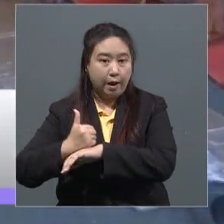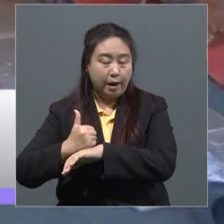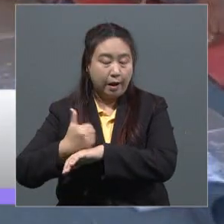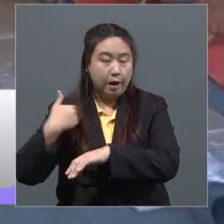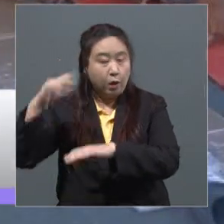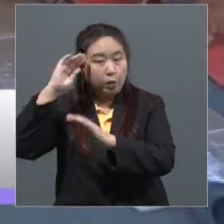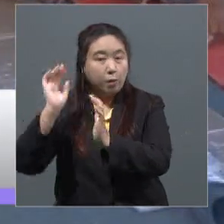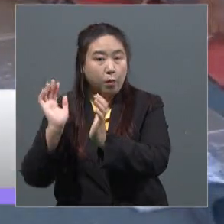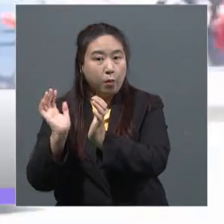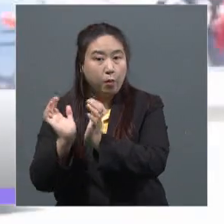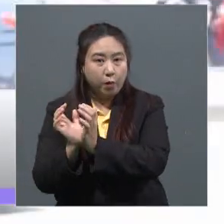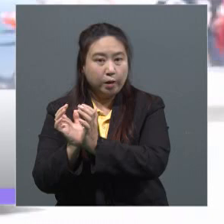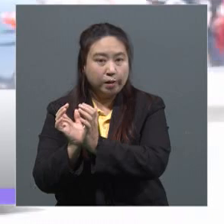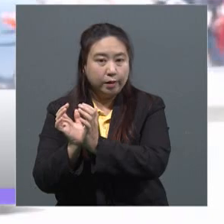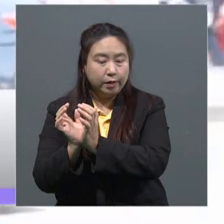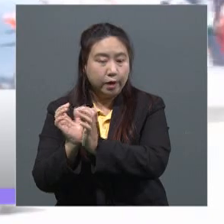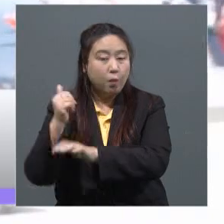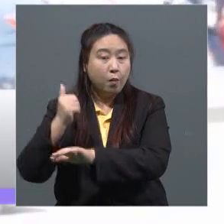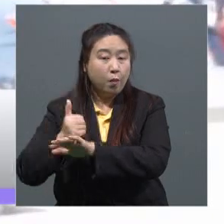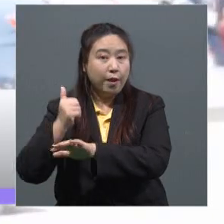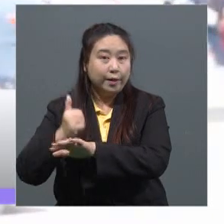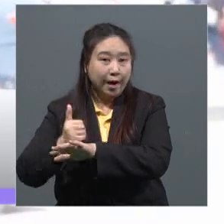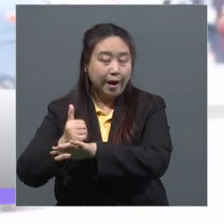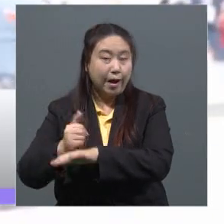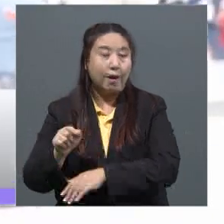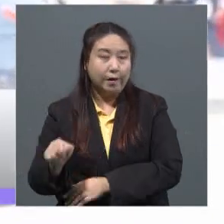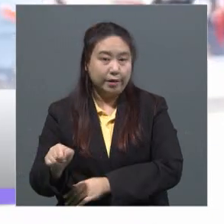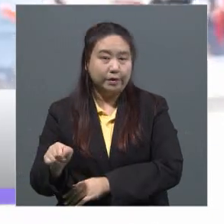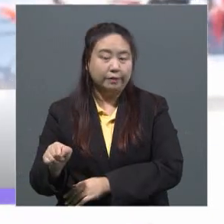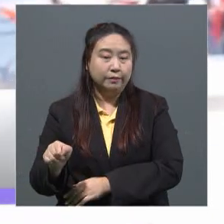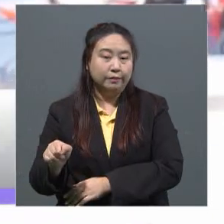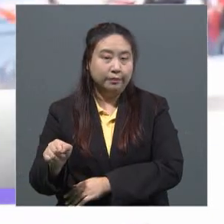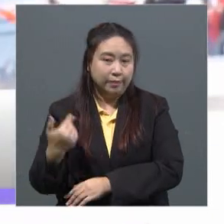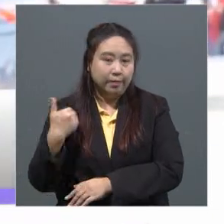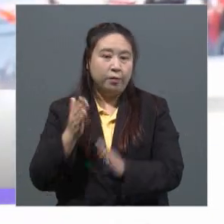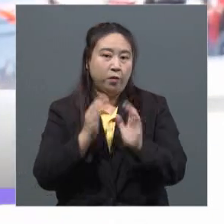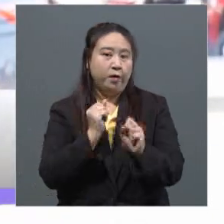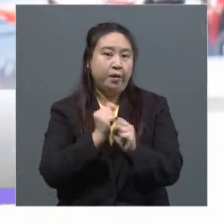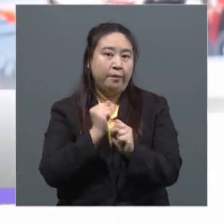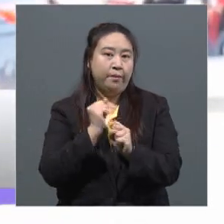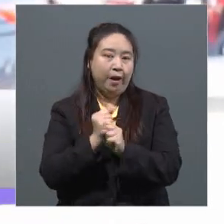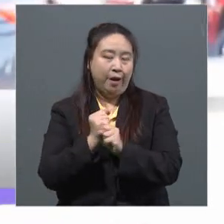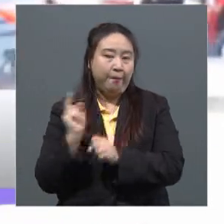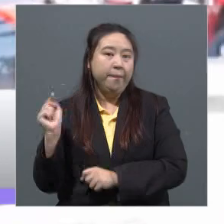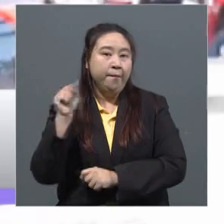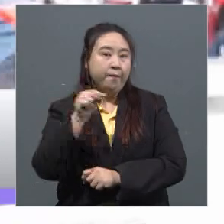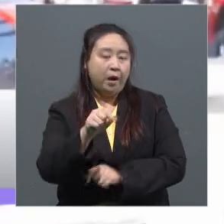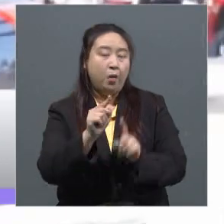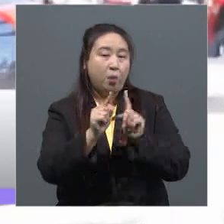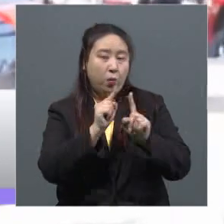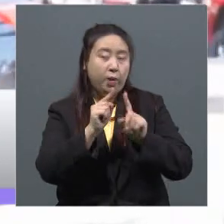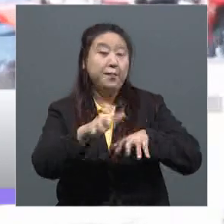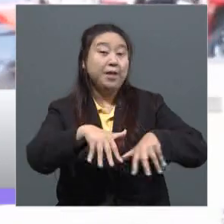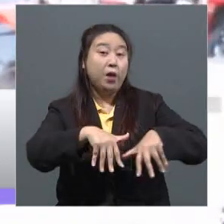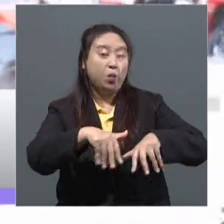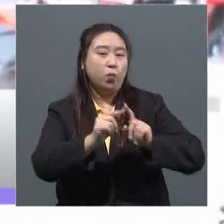จเอกเอกรัตน์สวนแสนผู้กำกับการสภ.สิงหนครพร้อมด้วยเจ้าหน้าที่ได้มีการลงพื้นที่มาเจรจากับชาวบ้านผู้ชุมนุ